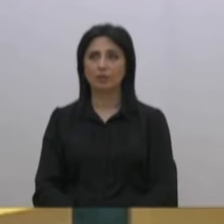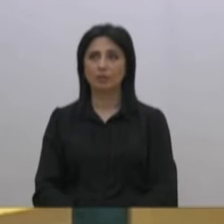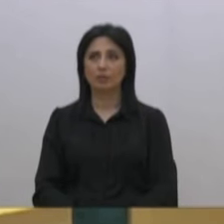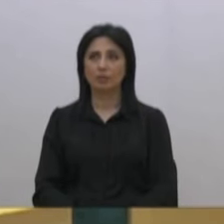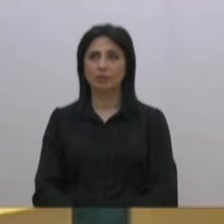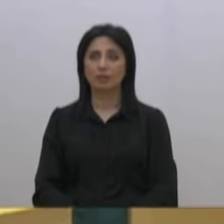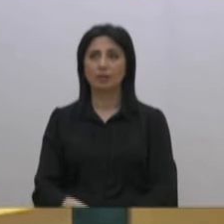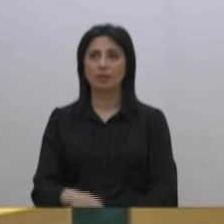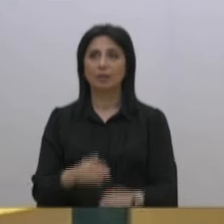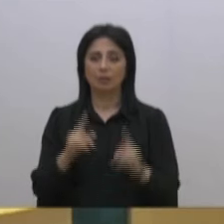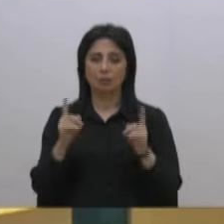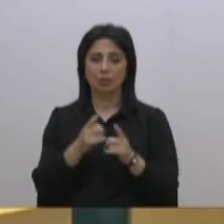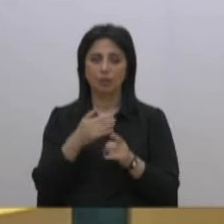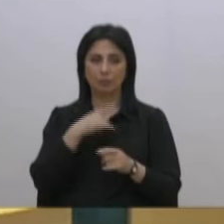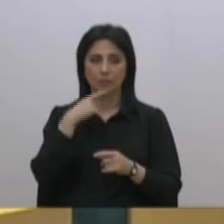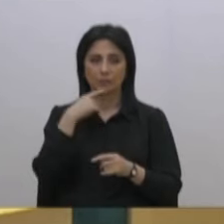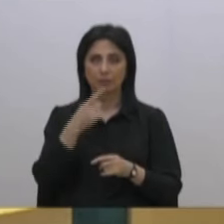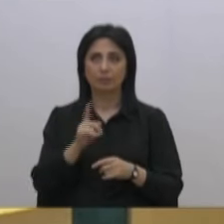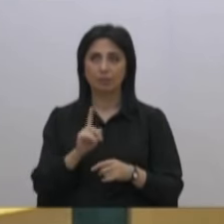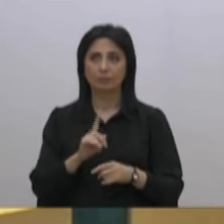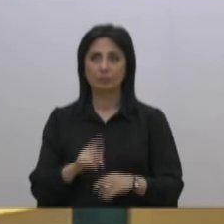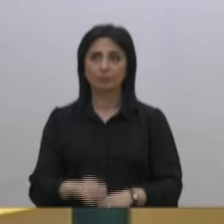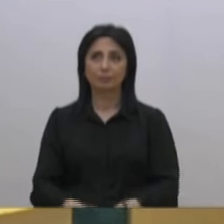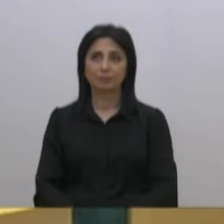და ბოლოს ძალიან მოკლედ მინდა თქვა, რომ